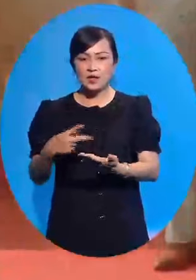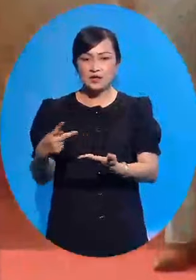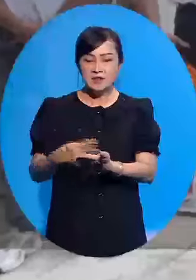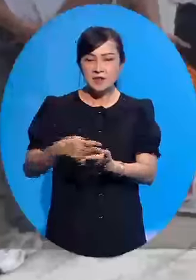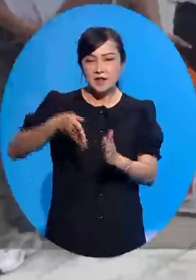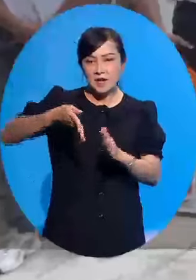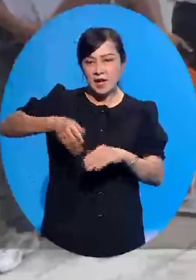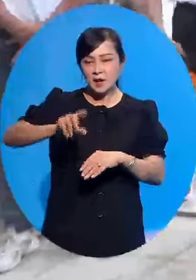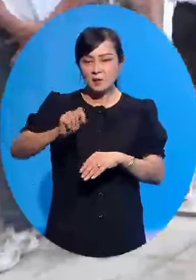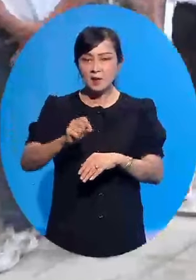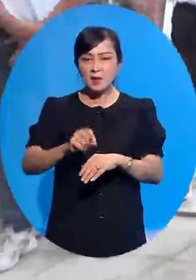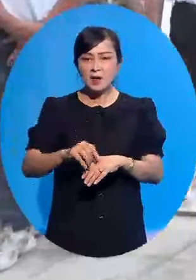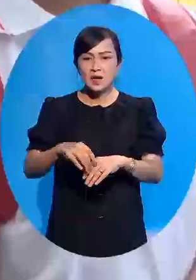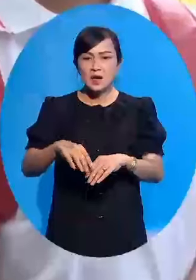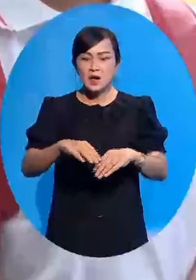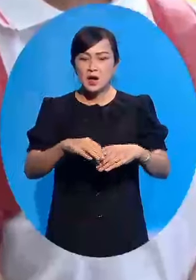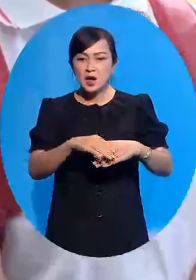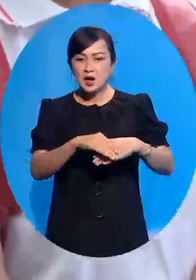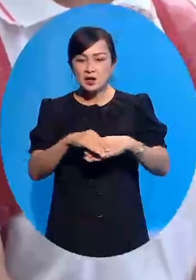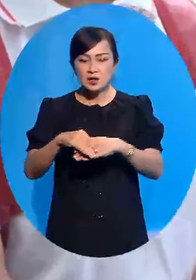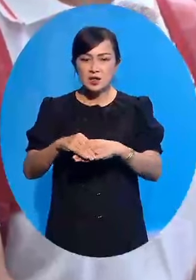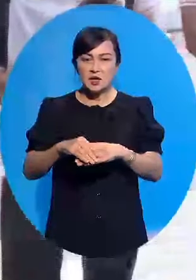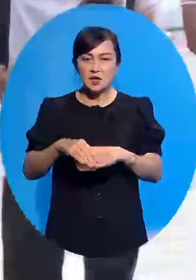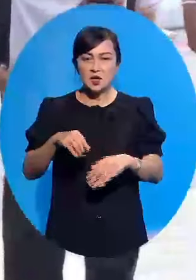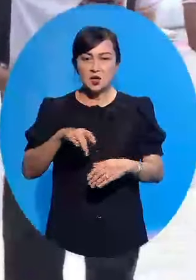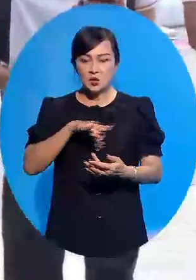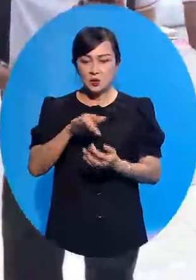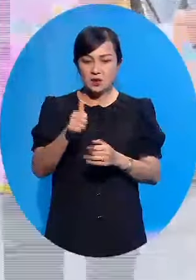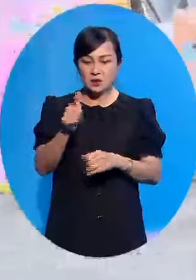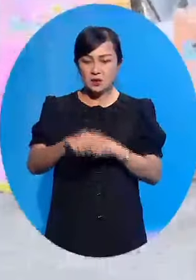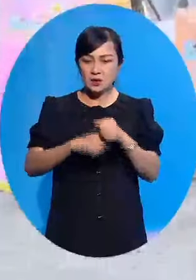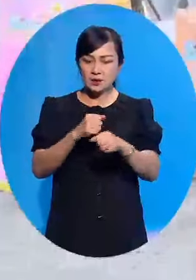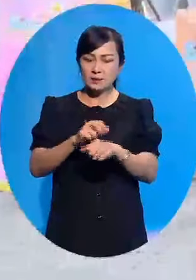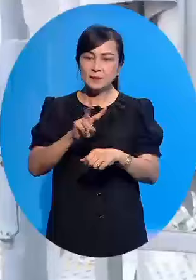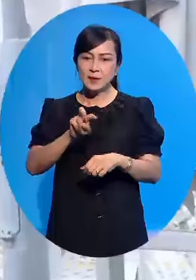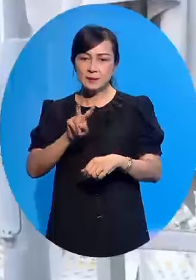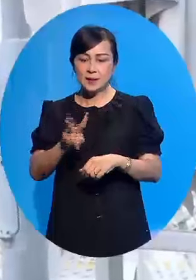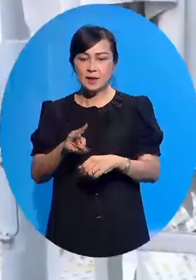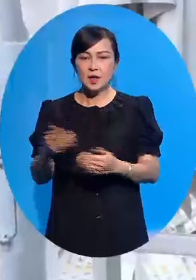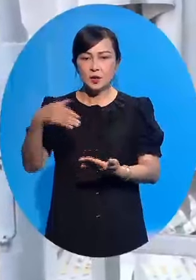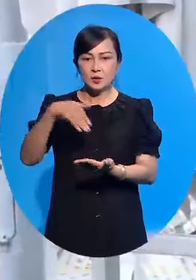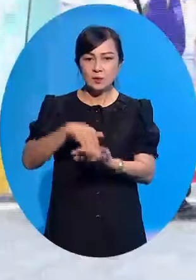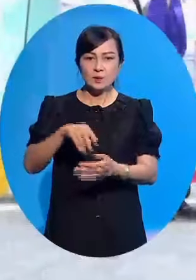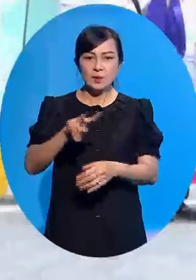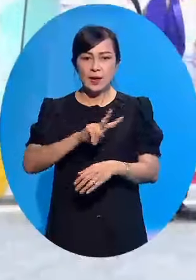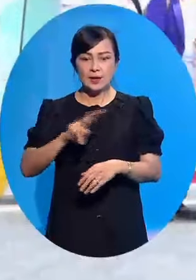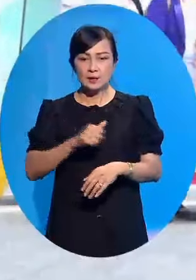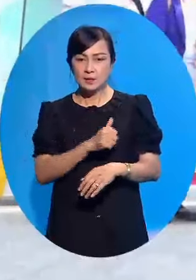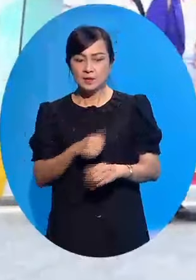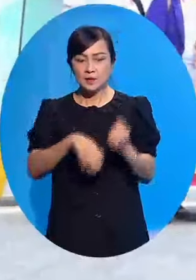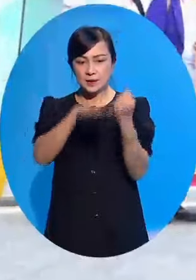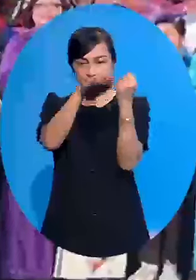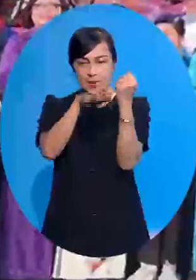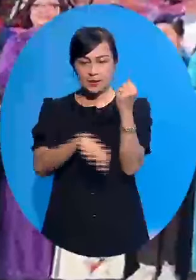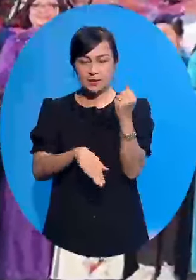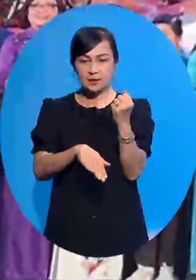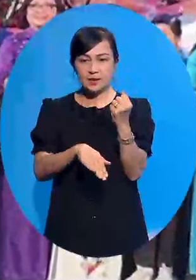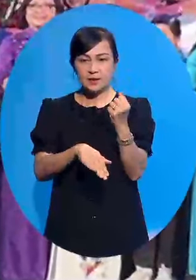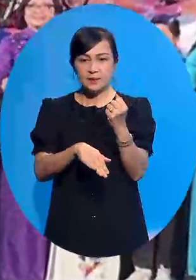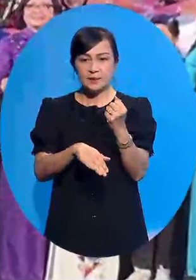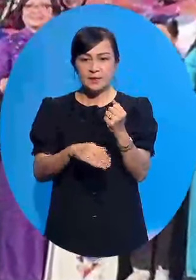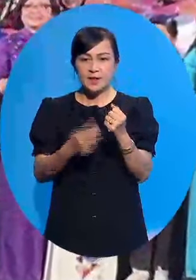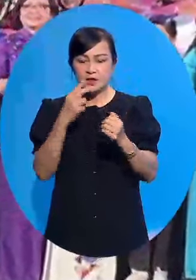thứ 10 là hội thi hướng dẫn viên du lịch giỏi Thành phố Hồ Chí Minh năm 2022, thu hút hơn 200 thí sinh trong cả nước, góp phần tạo